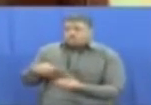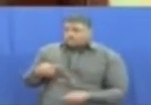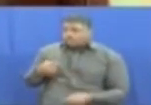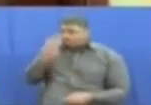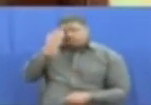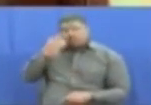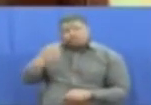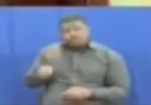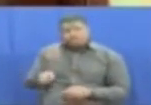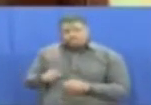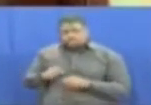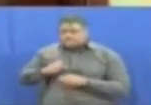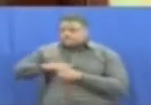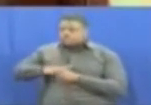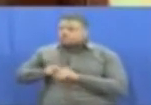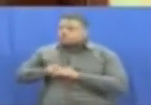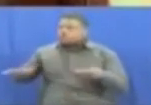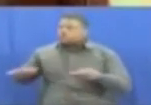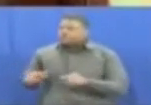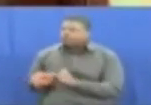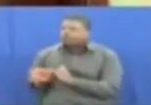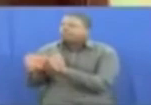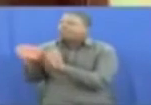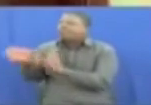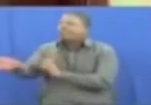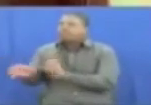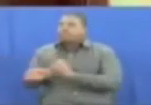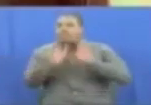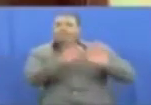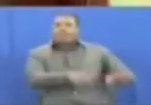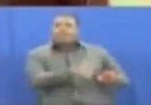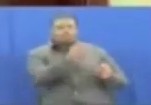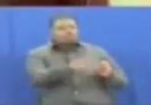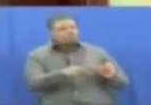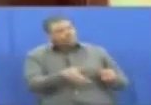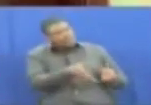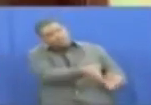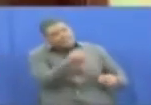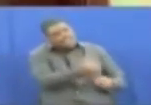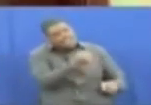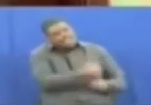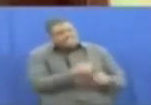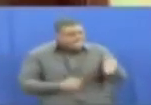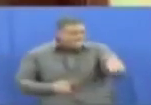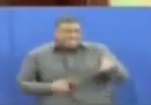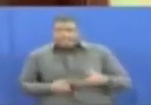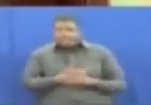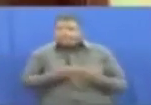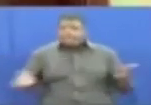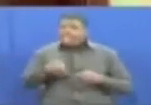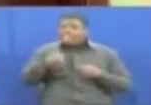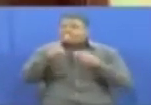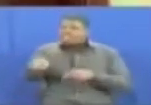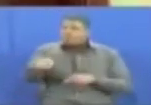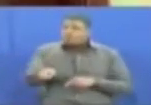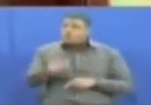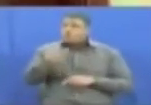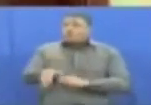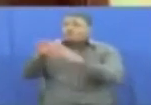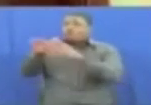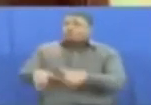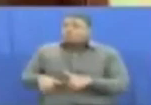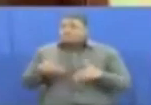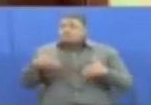corona, nipelekwe karantini ili wabaki watu hapo wafanye kazi. Lakini bila hivyo, leo wabunge wako kwenye